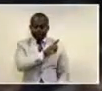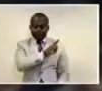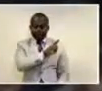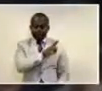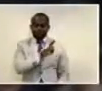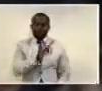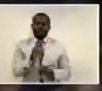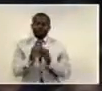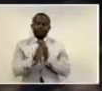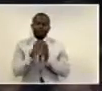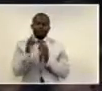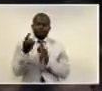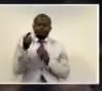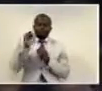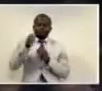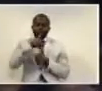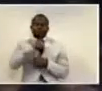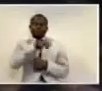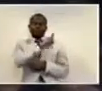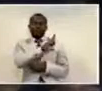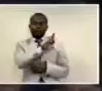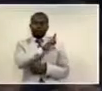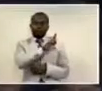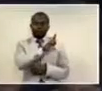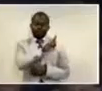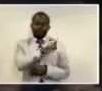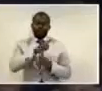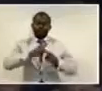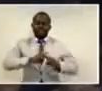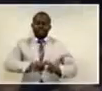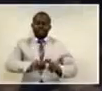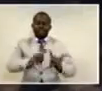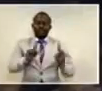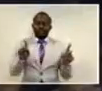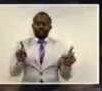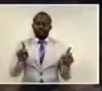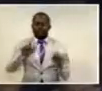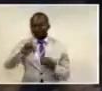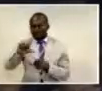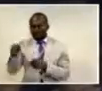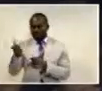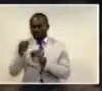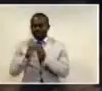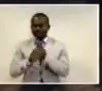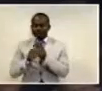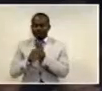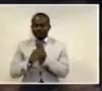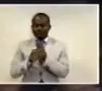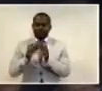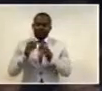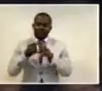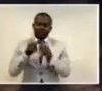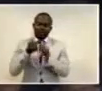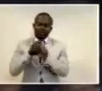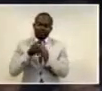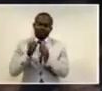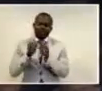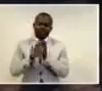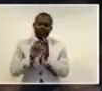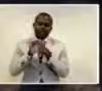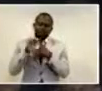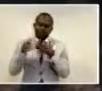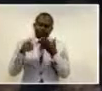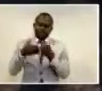Akarere kamwe gashobora kuba gafite amahirwe atandukanye n'aya kandi, ariko buri karere gafite